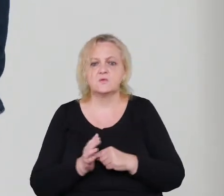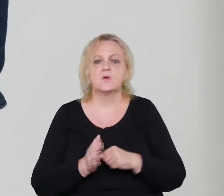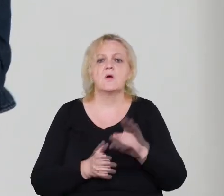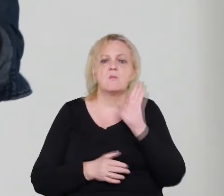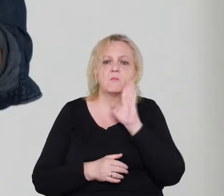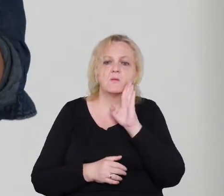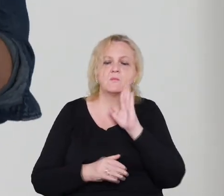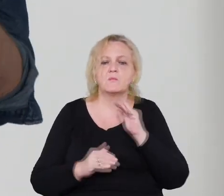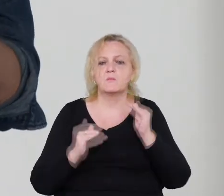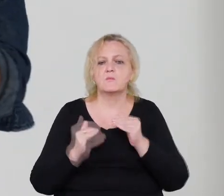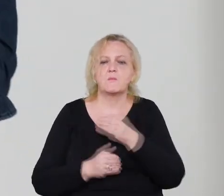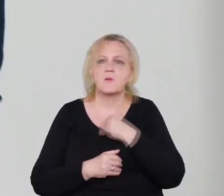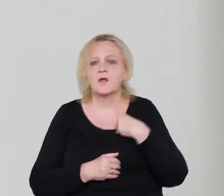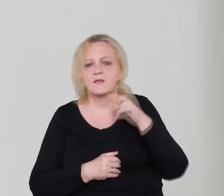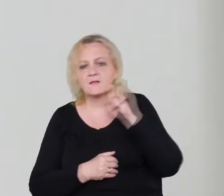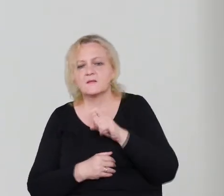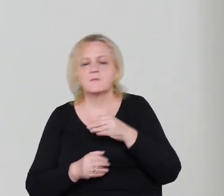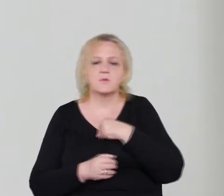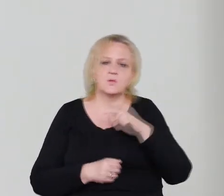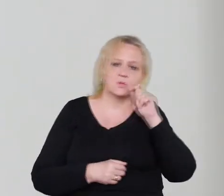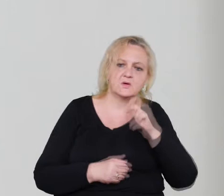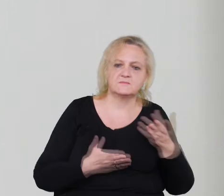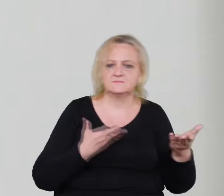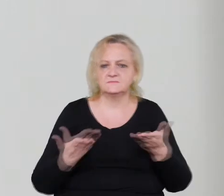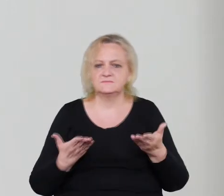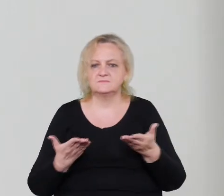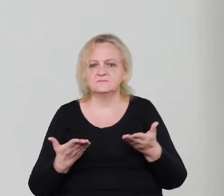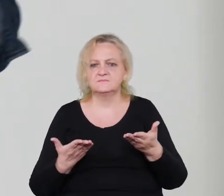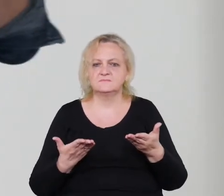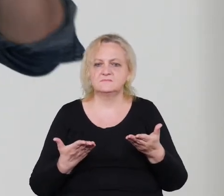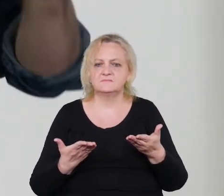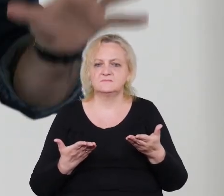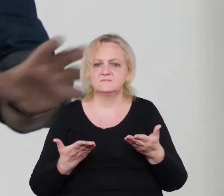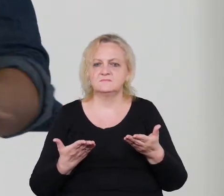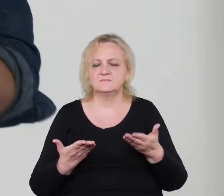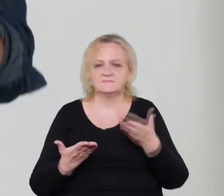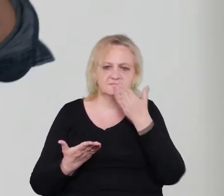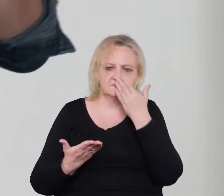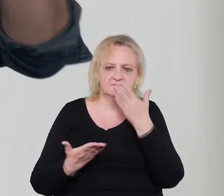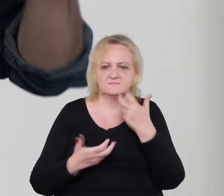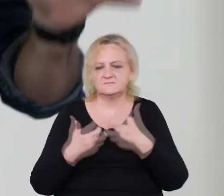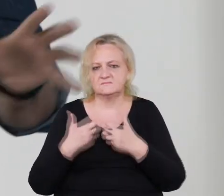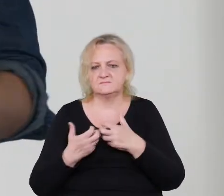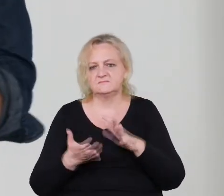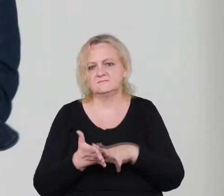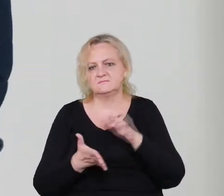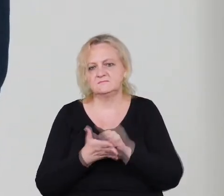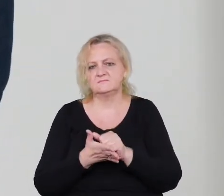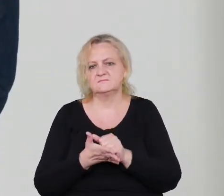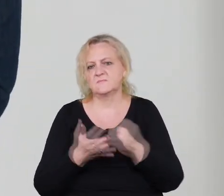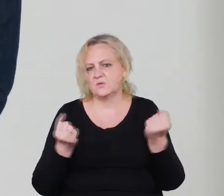porównaniu Polacy i Niemcy i Polacy Ukraińcy No to właściwie wydaje się zdrowy problem jeśli chodzi o skalę dramatu